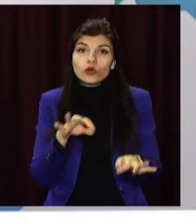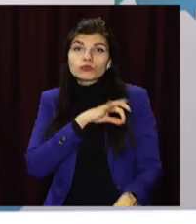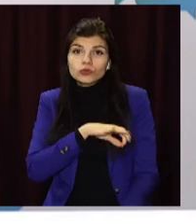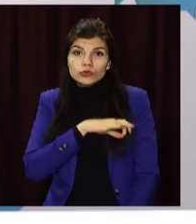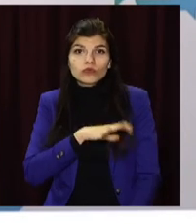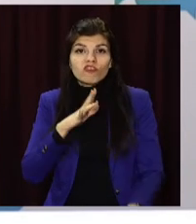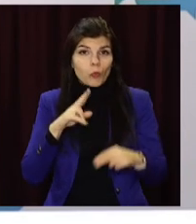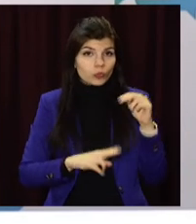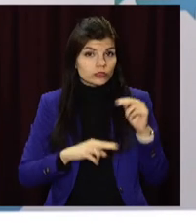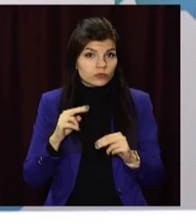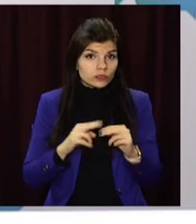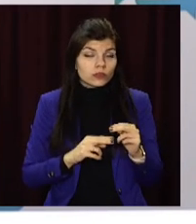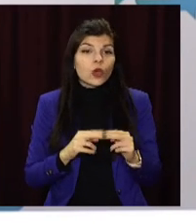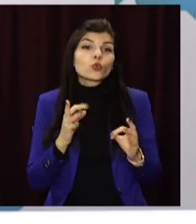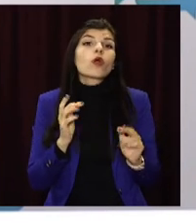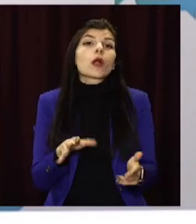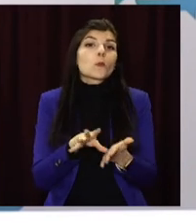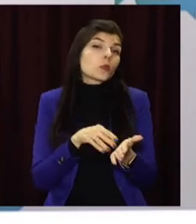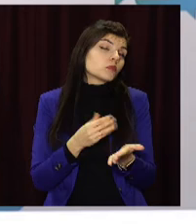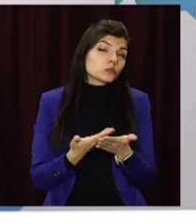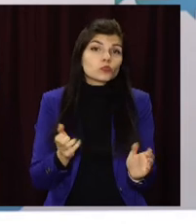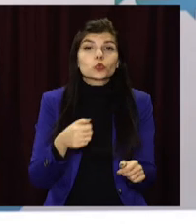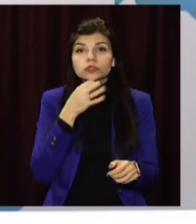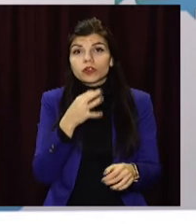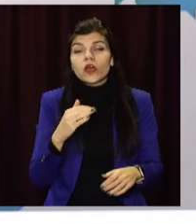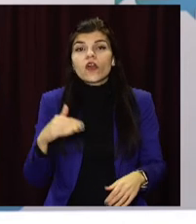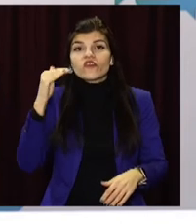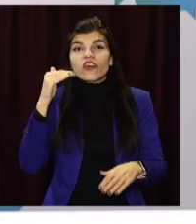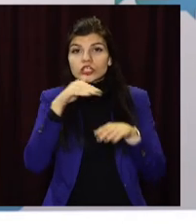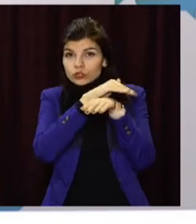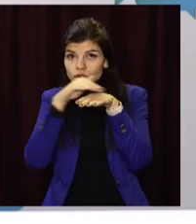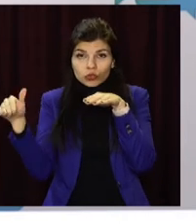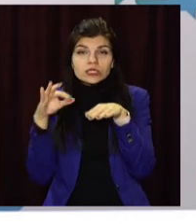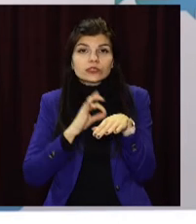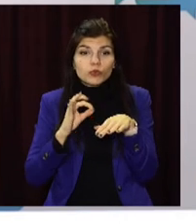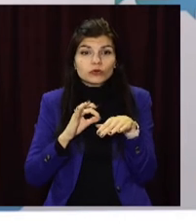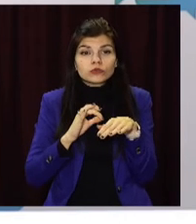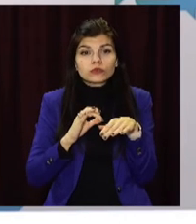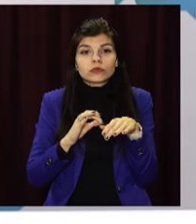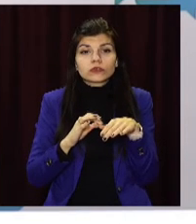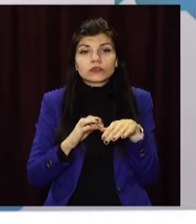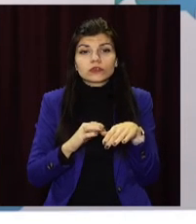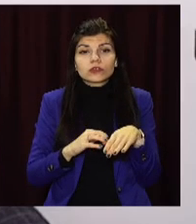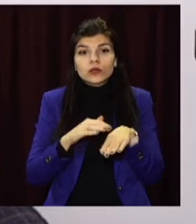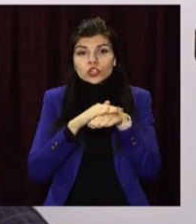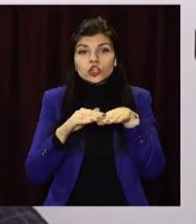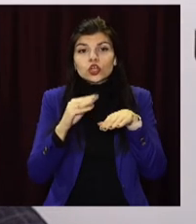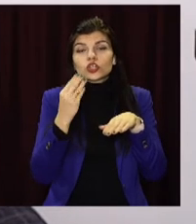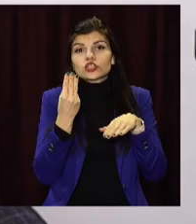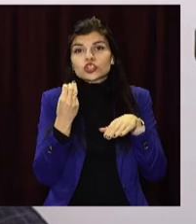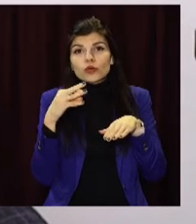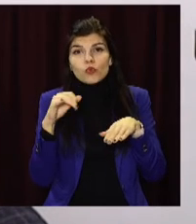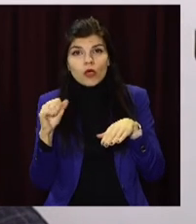використовувати в будівництві. Ну, як приклад, можна сказати, що у нас верхній слой, у нас використовується слой ШМА. В проєкті